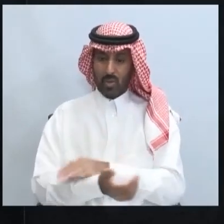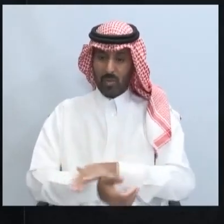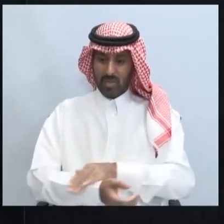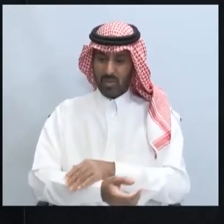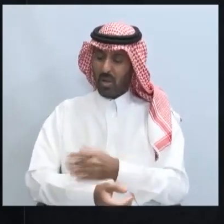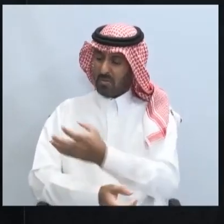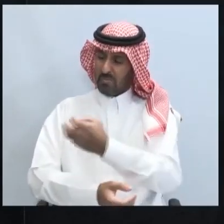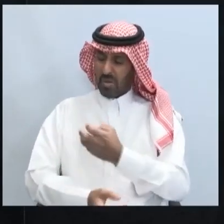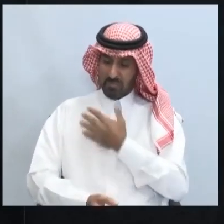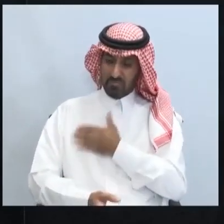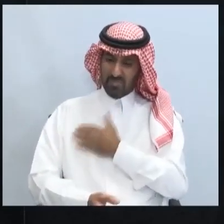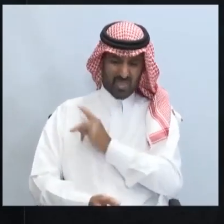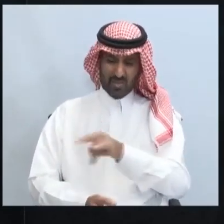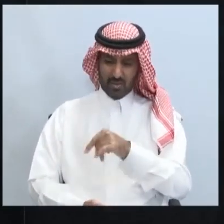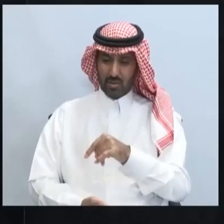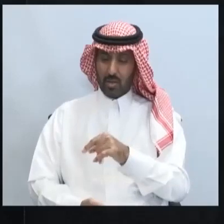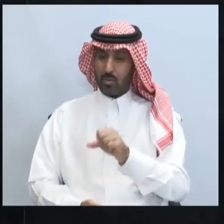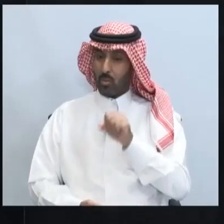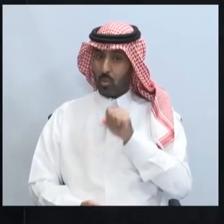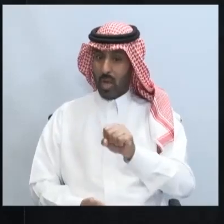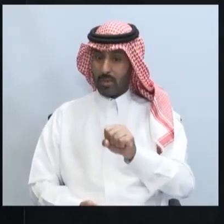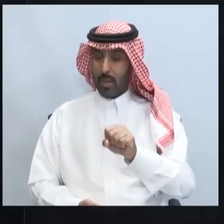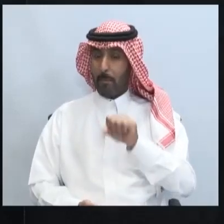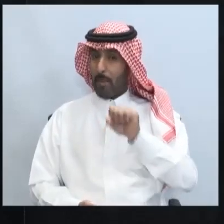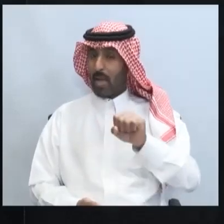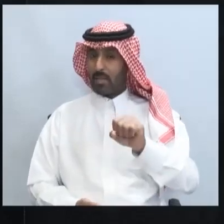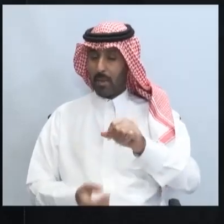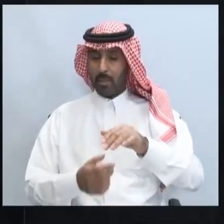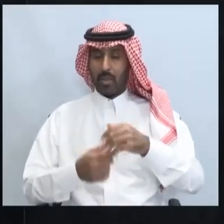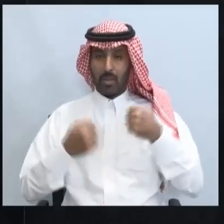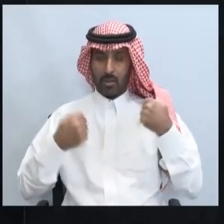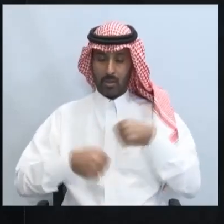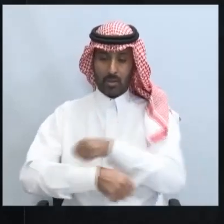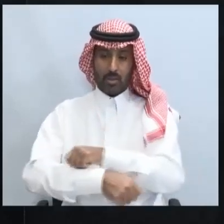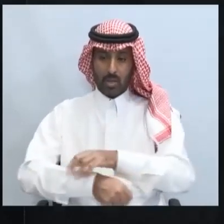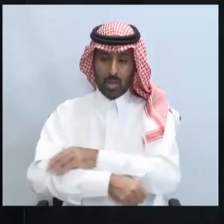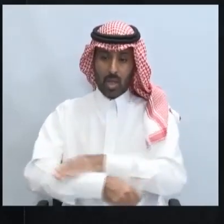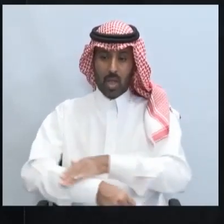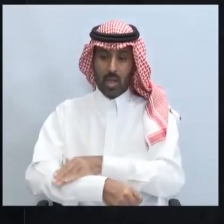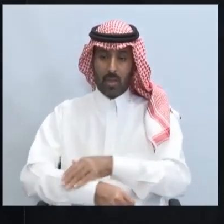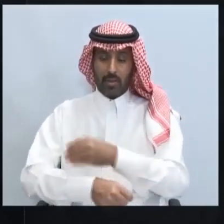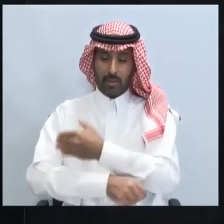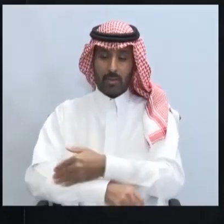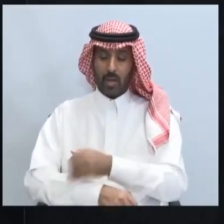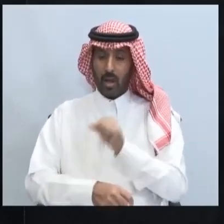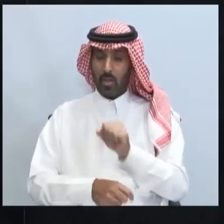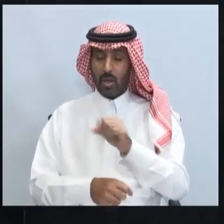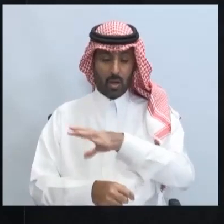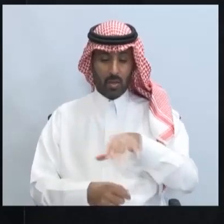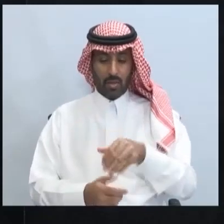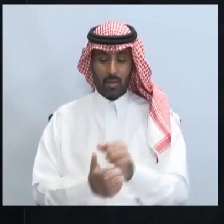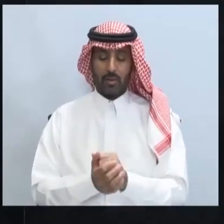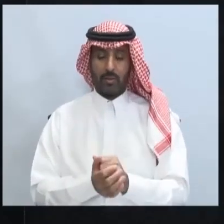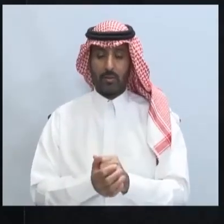وعلقه بها من الاوساخ الخاصه بذلك الشخص ولذلك انا احافظ على اغراضي الخاصه من